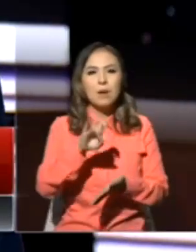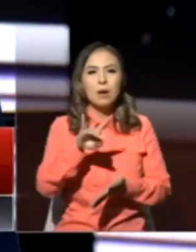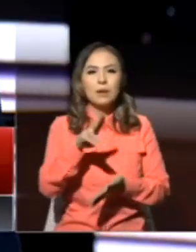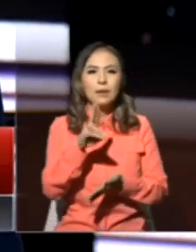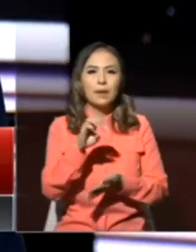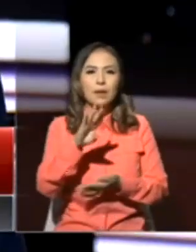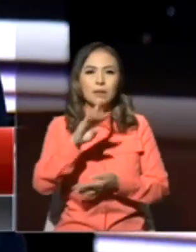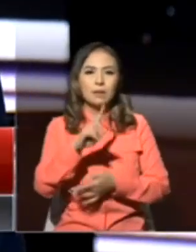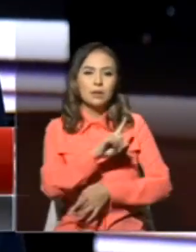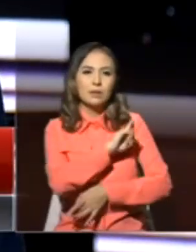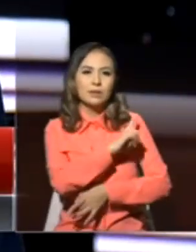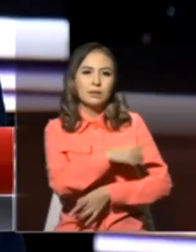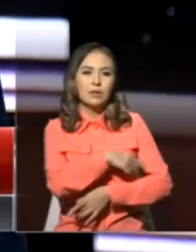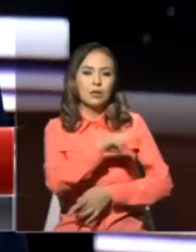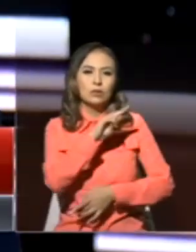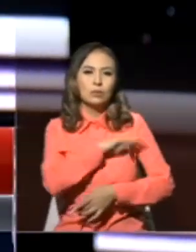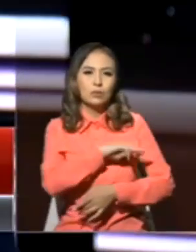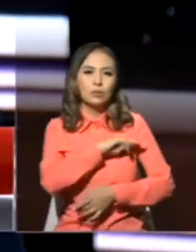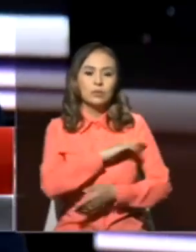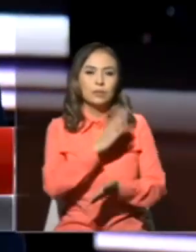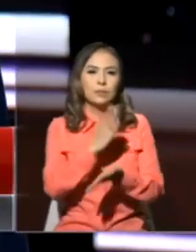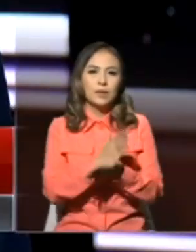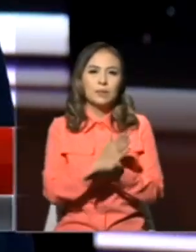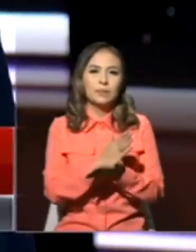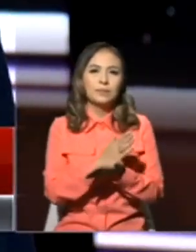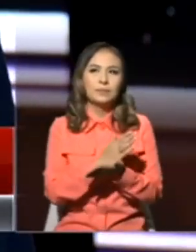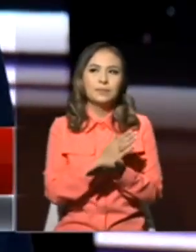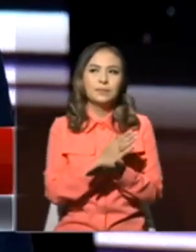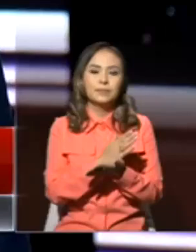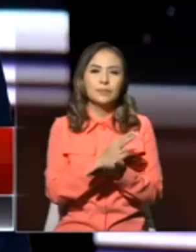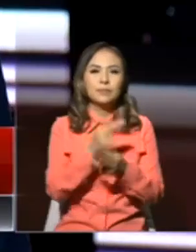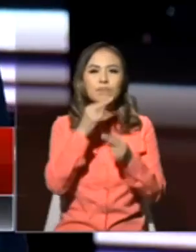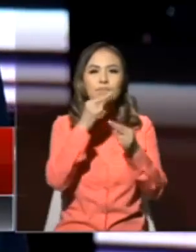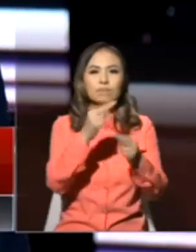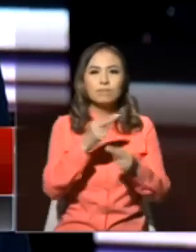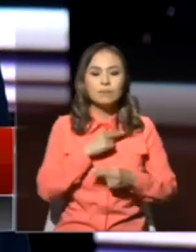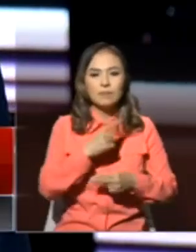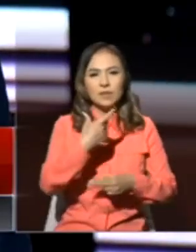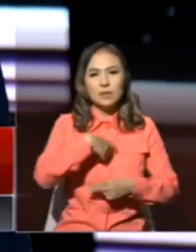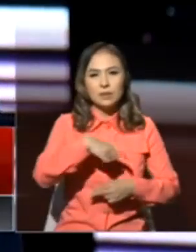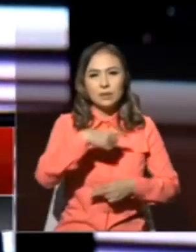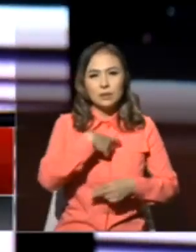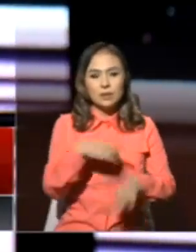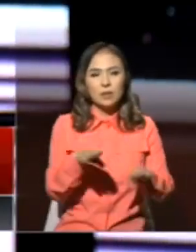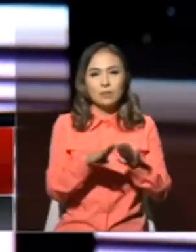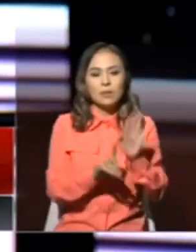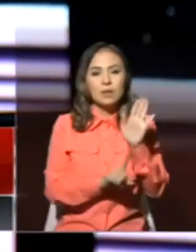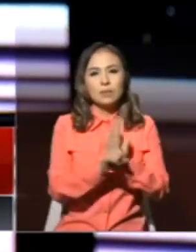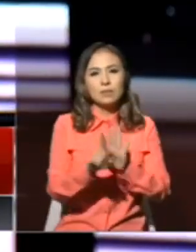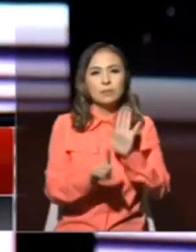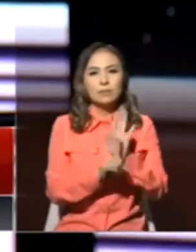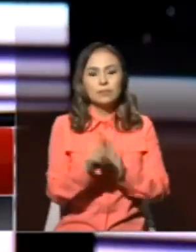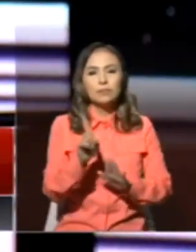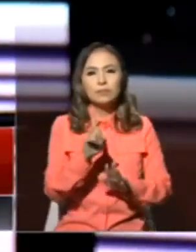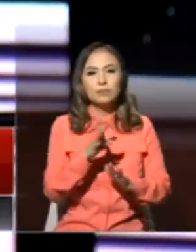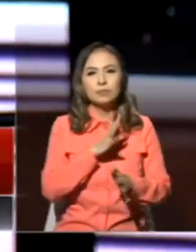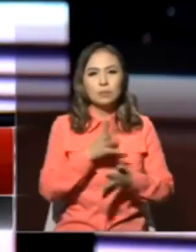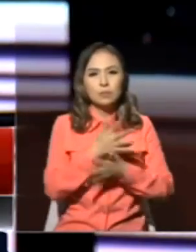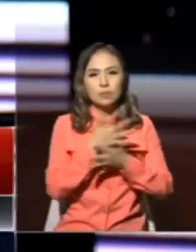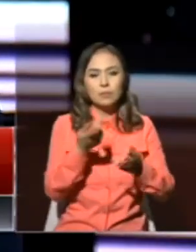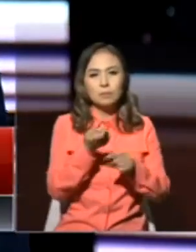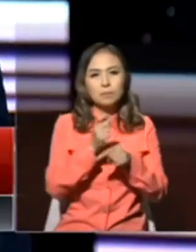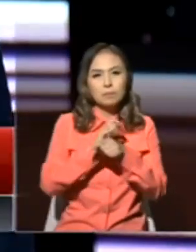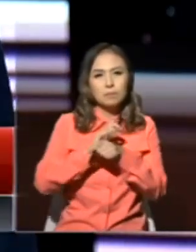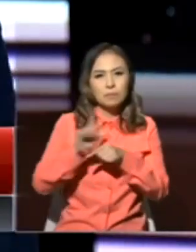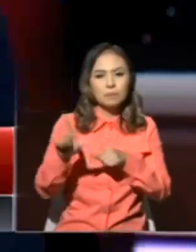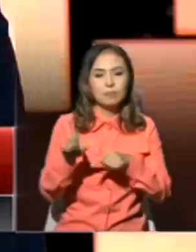Бұл жерде күшті маркетологтар жұмыс істейді. Адамның несін назарын өзіне аудару мақсатында. Басында бұл неден көбінесе басталады? Майда сомалардан